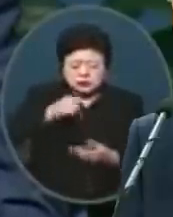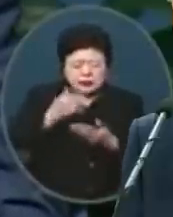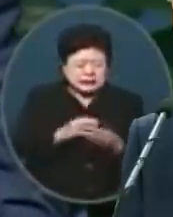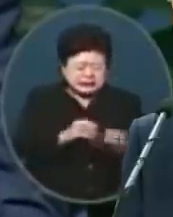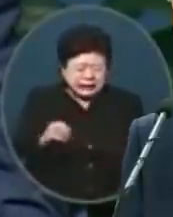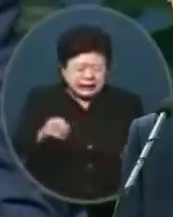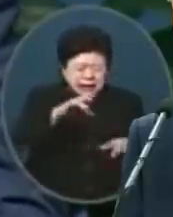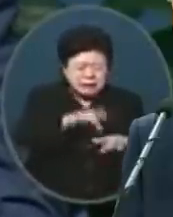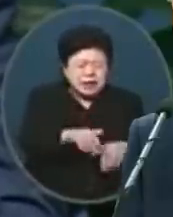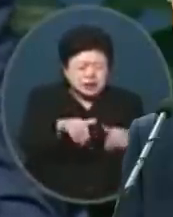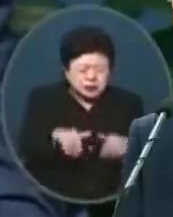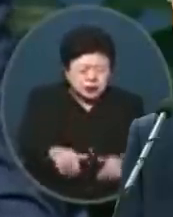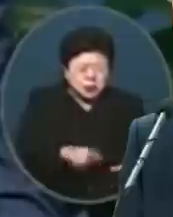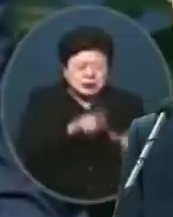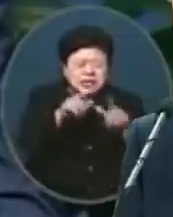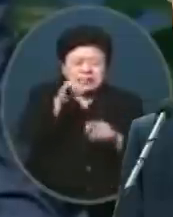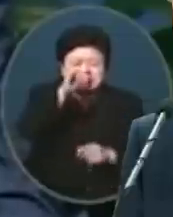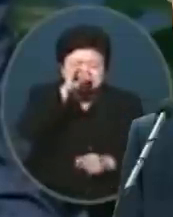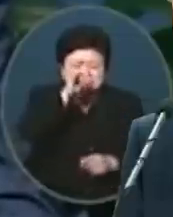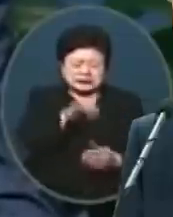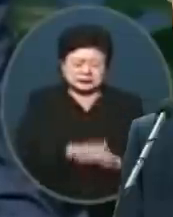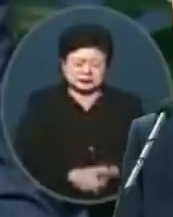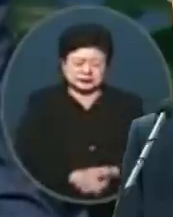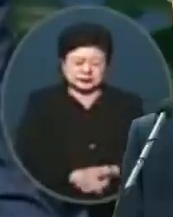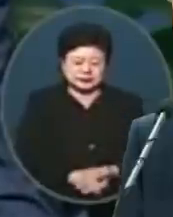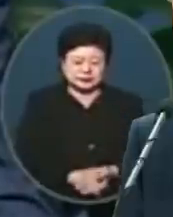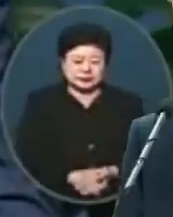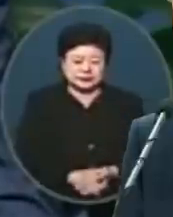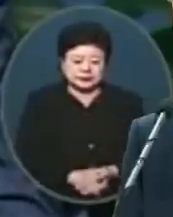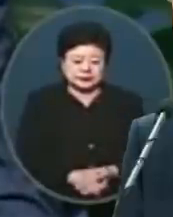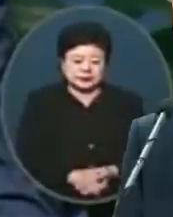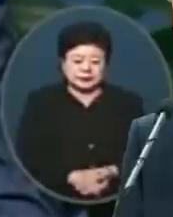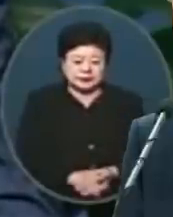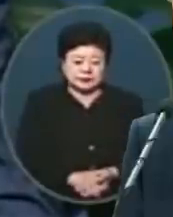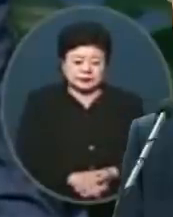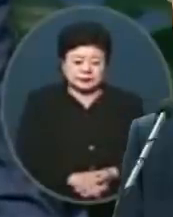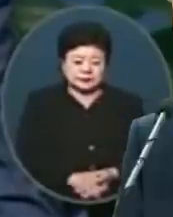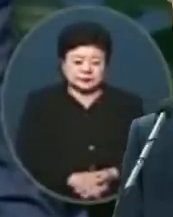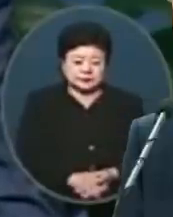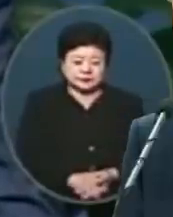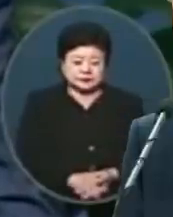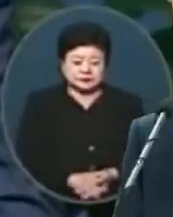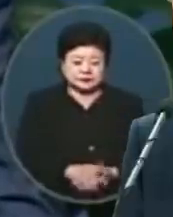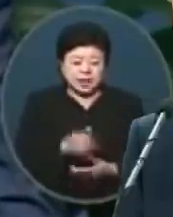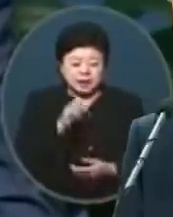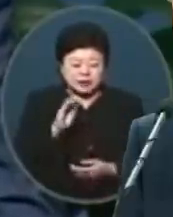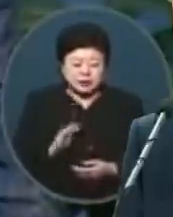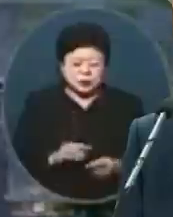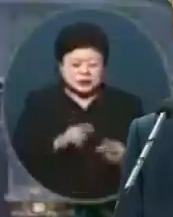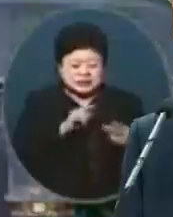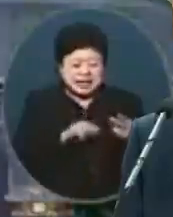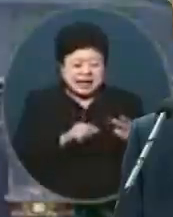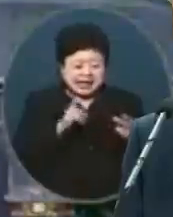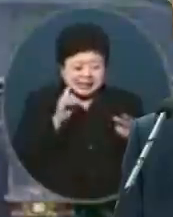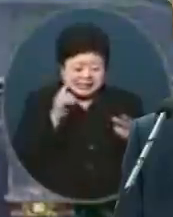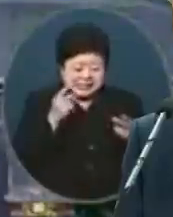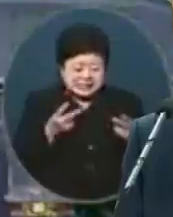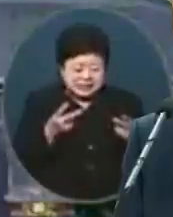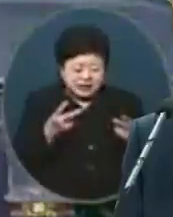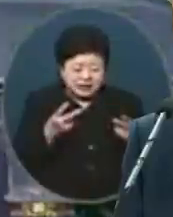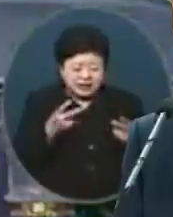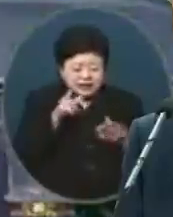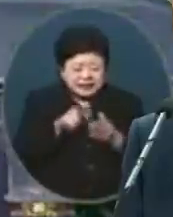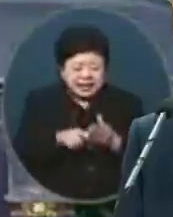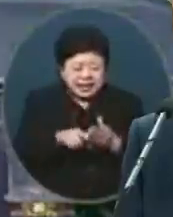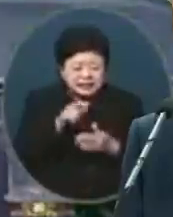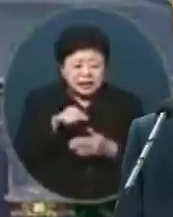땅에서 마귀의 종살이를 하고 살았습니다. 에베소 2장 2절에 보면 그때 너희는 그